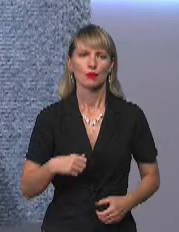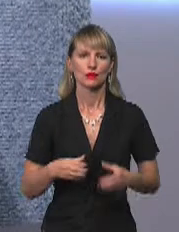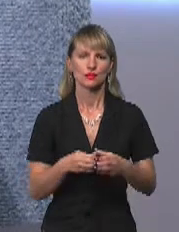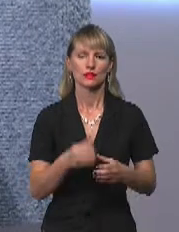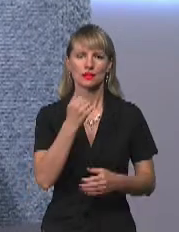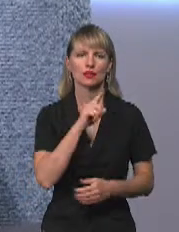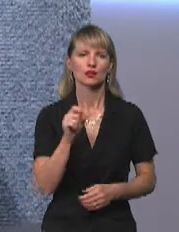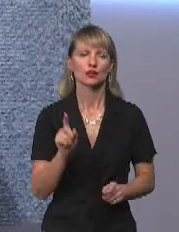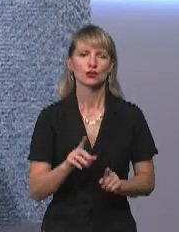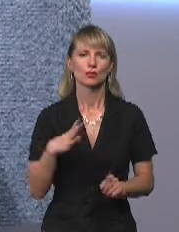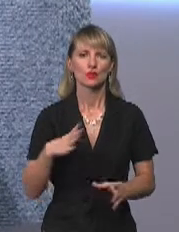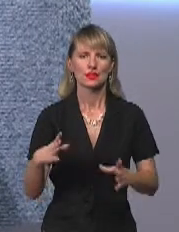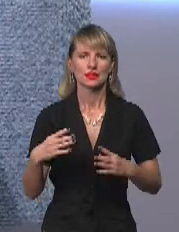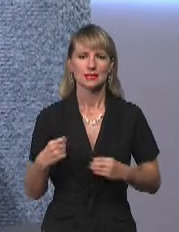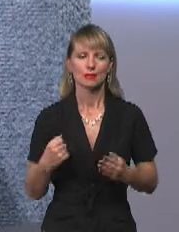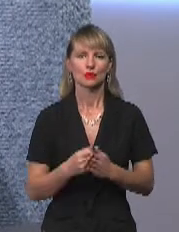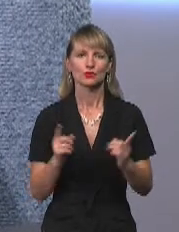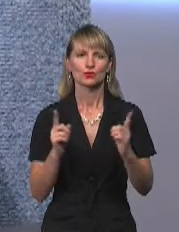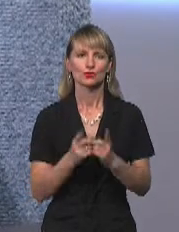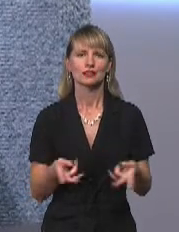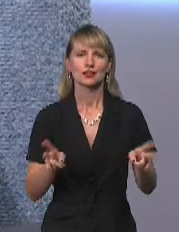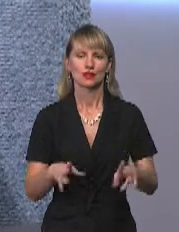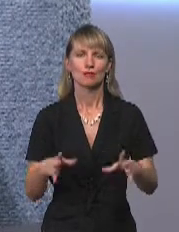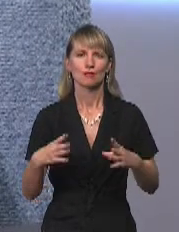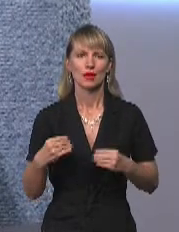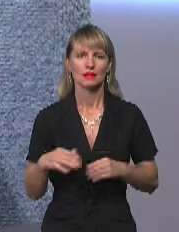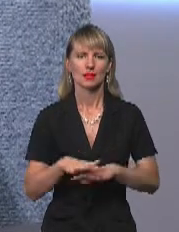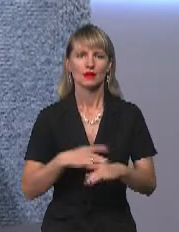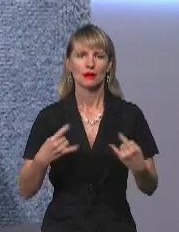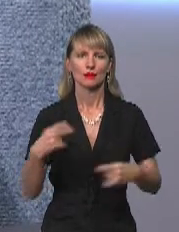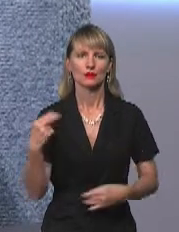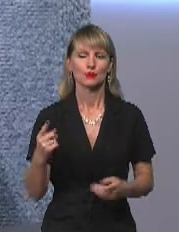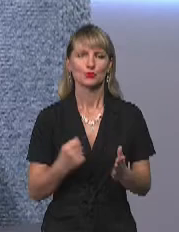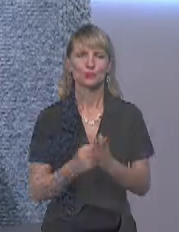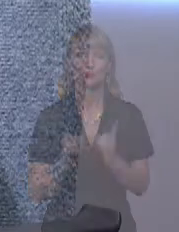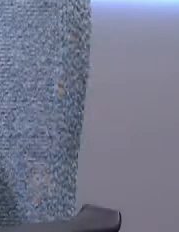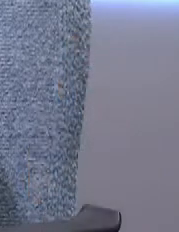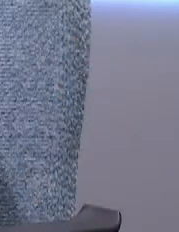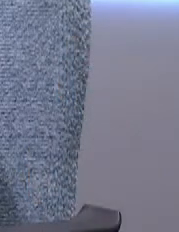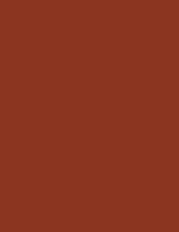Дякую за те, що були з нами. До побачення. Залишайтеся Суспільним з UA Запоріжжя. До зустрічі.